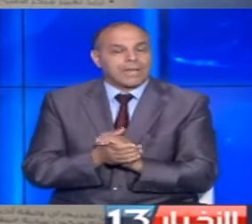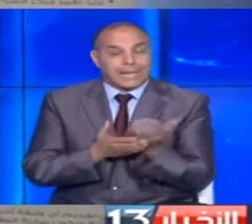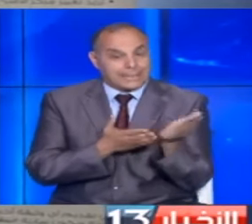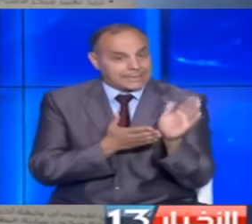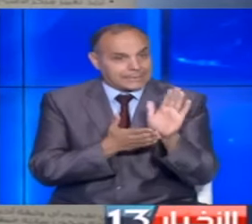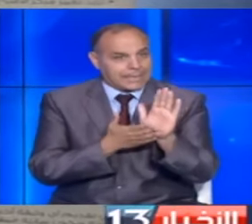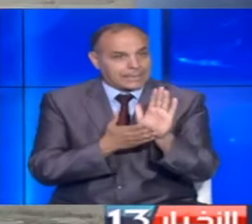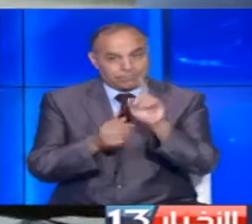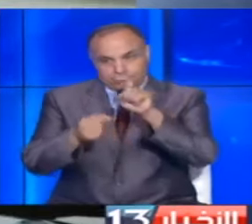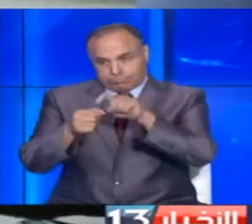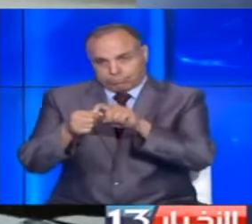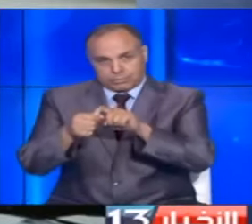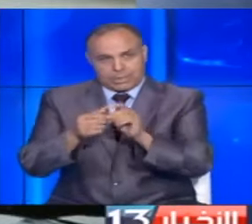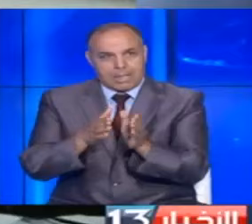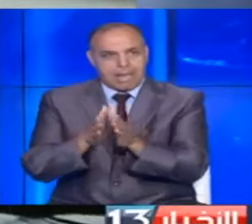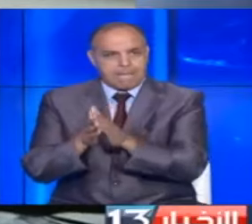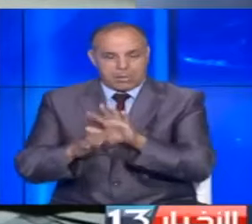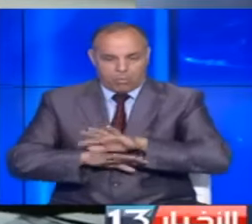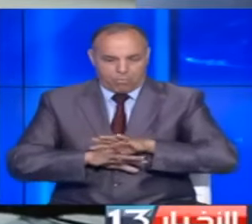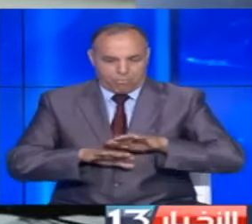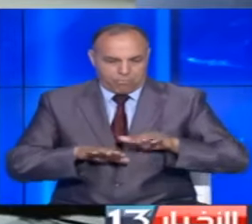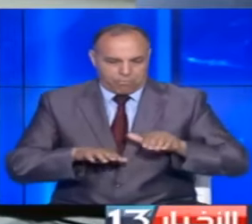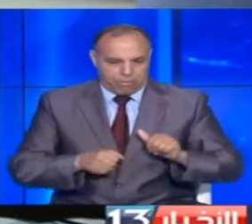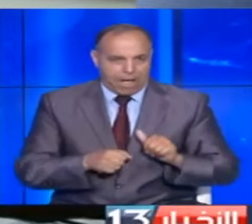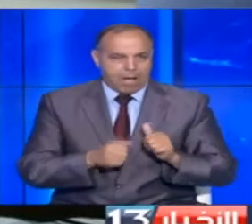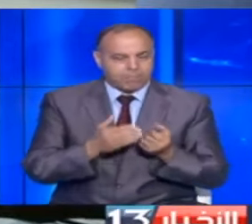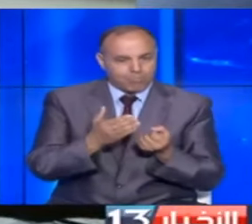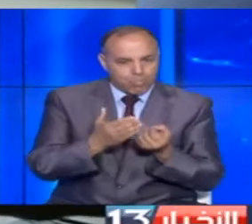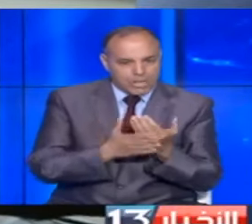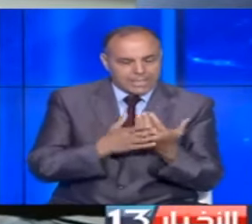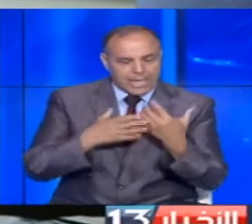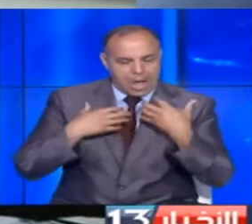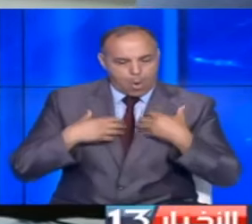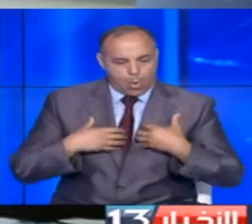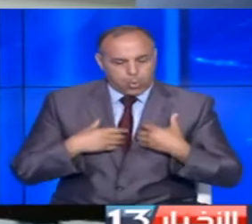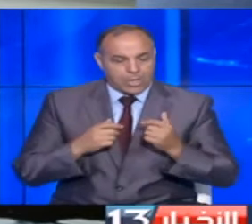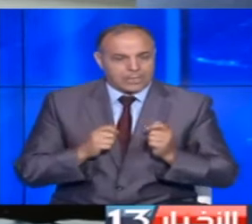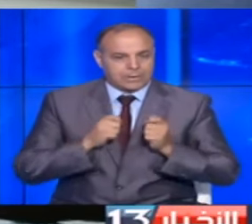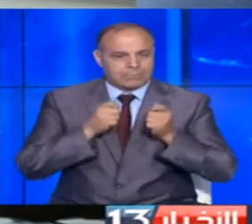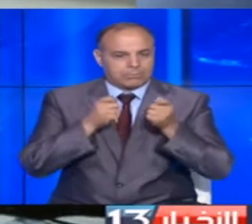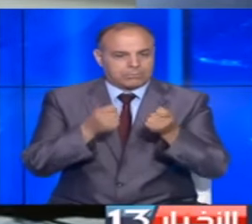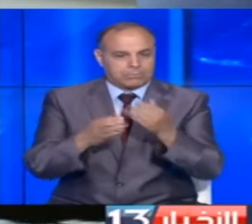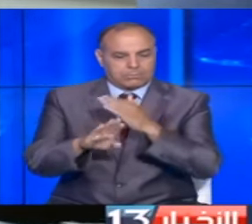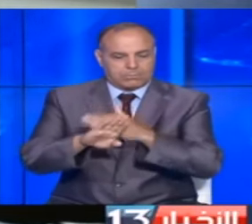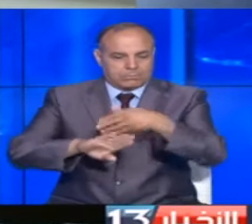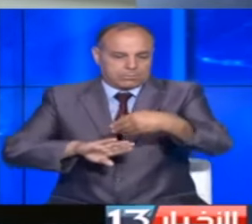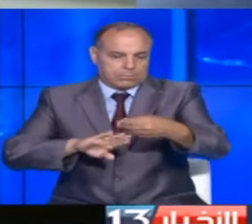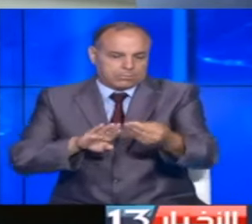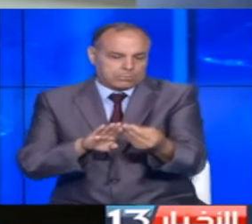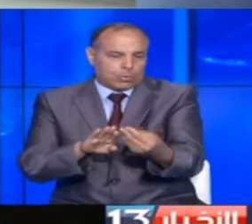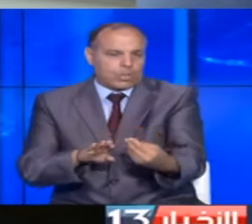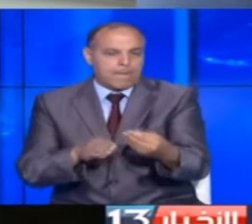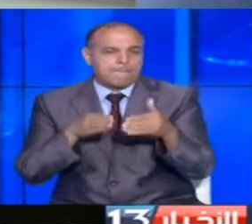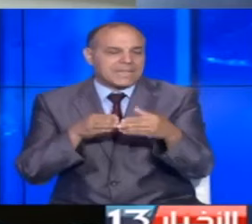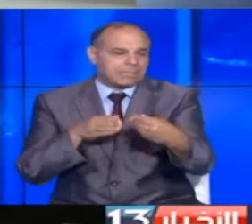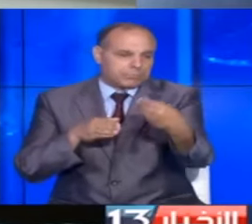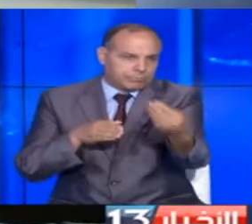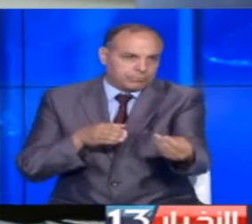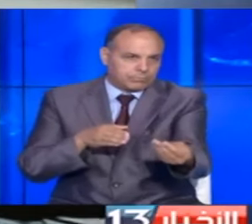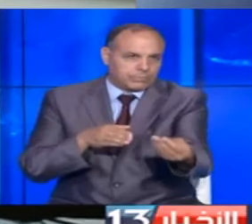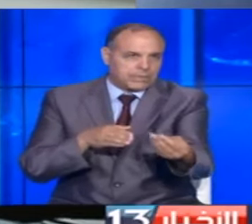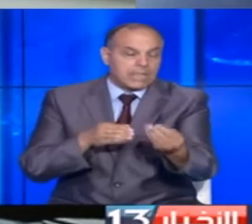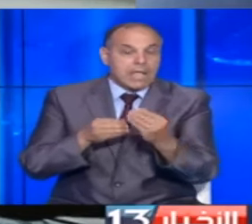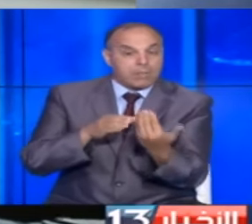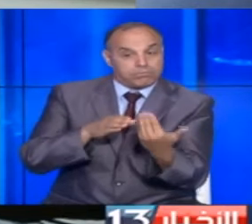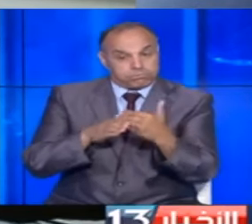ترشحه بعد ما نكمل وادخال ما اعتقد معطيات الخاصه الاعضاء المعطى الوصل المتقدم بالطلب لكن عنده اشكال